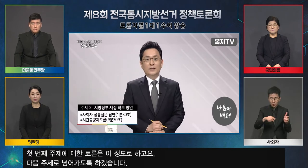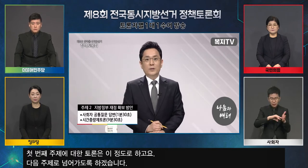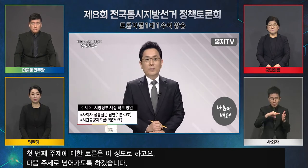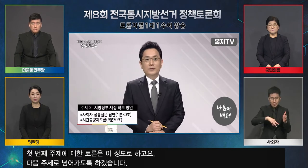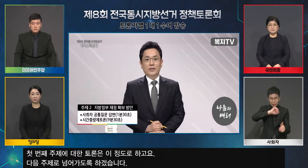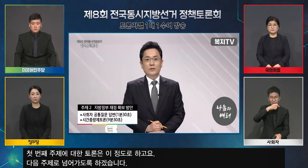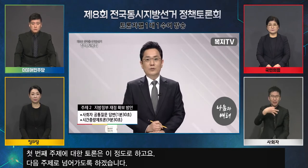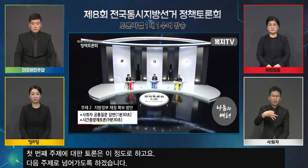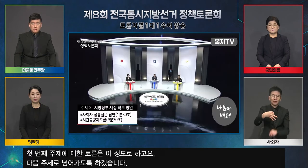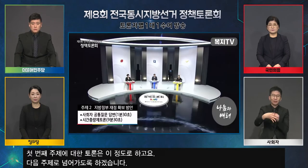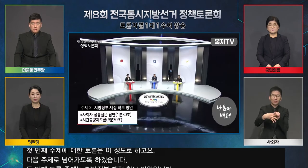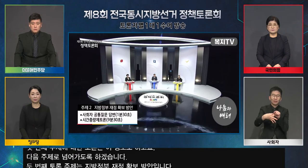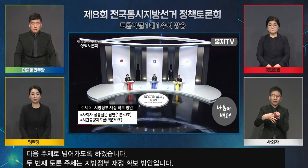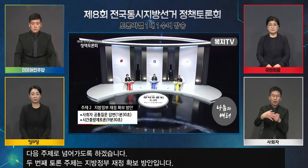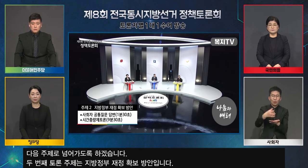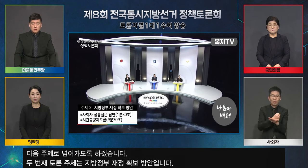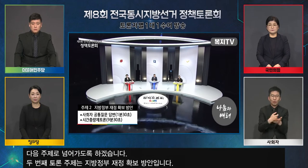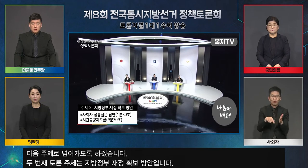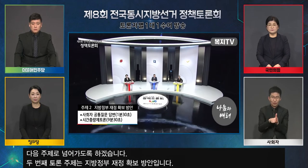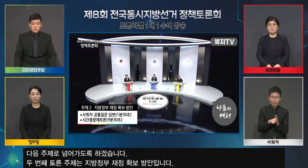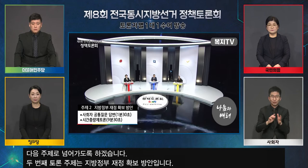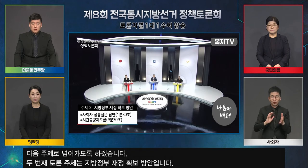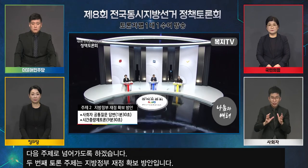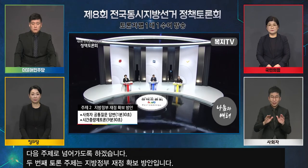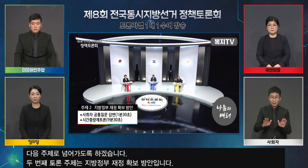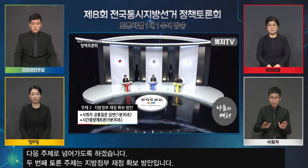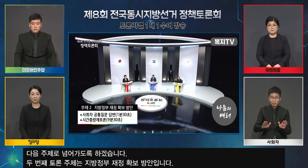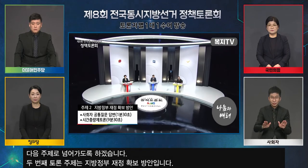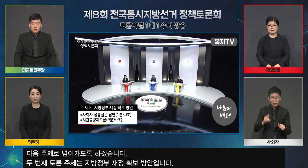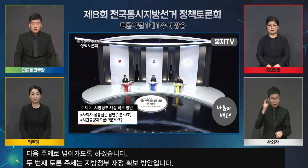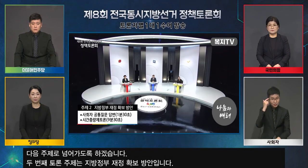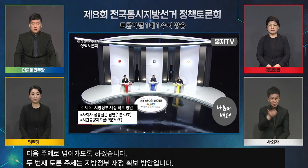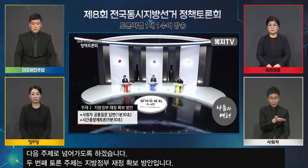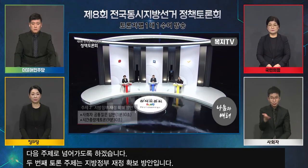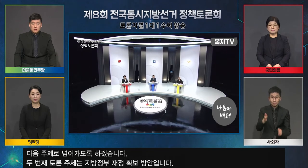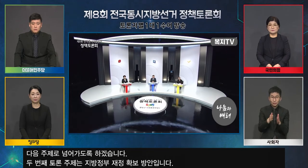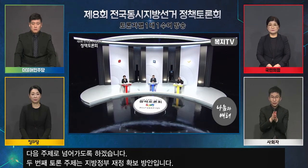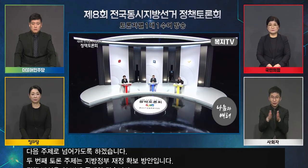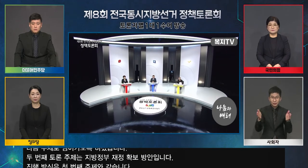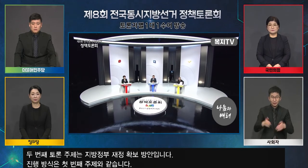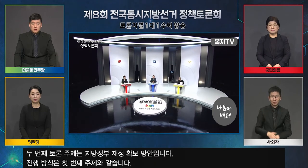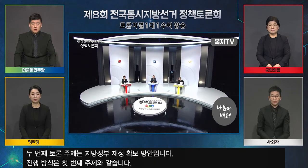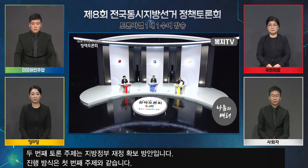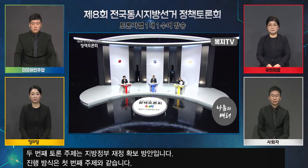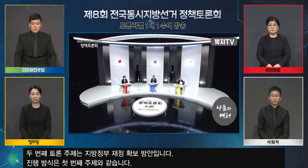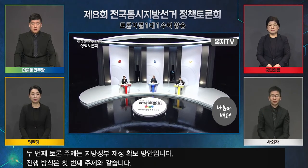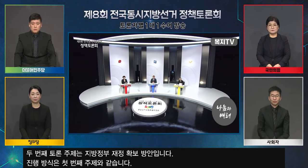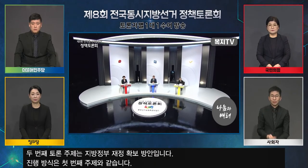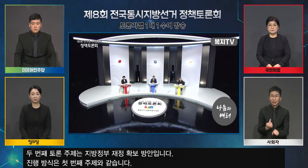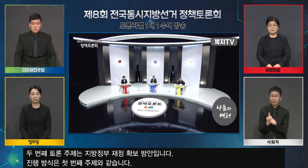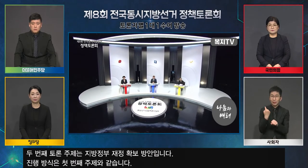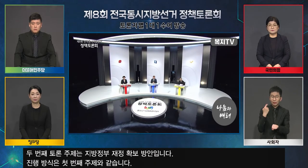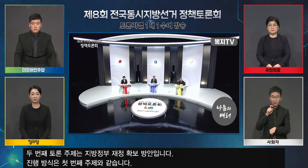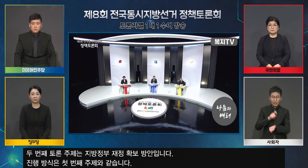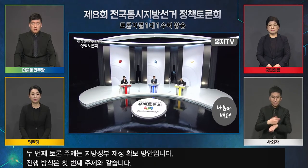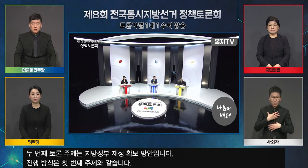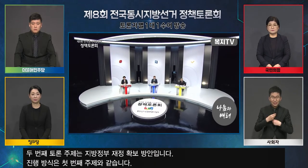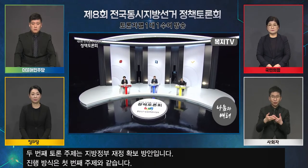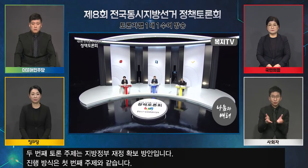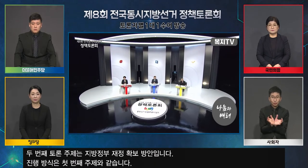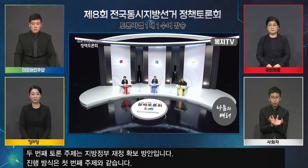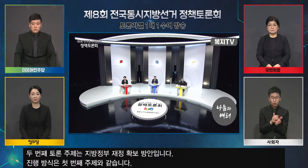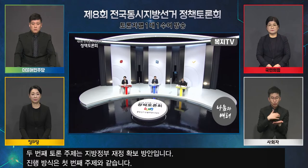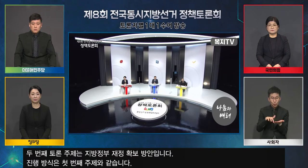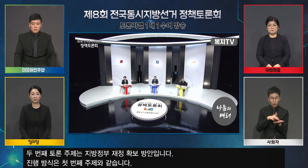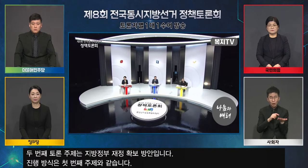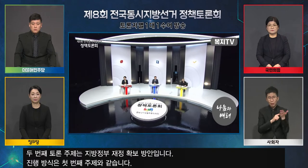방식은 첫 번째 주제와 같습니다. 그럼 공통질문 드리겠습니다. 지난해 행정안전부가 발표한 통계에